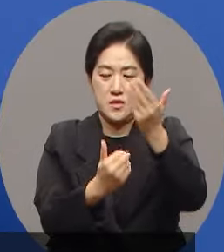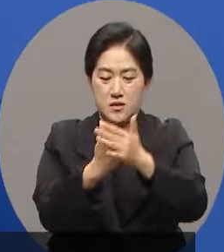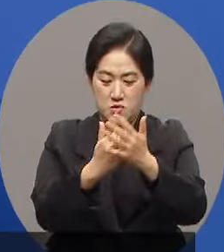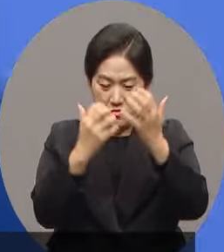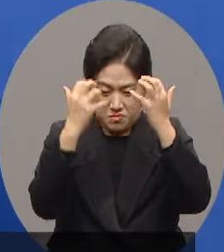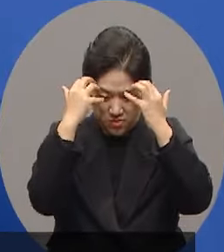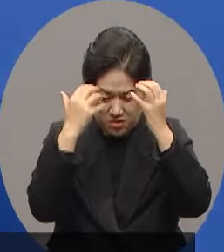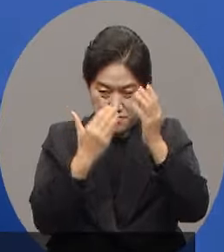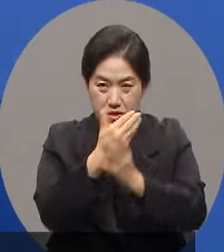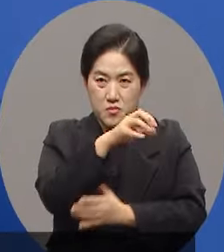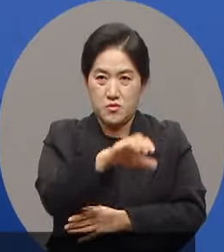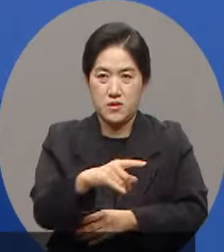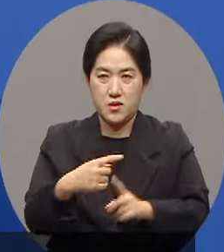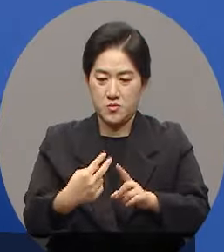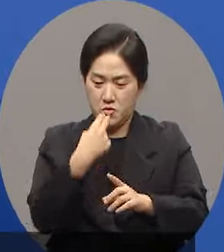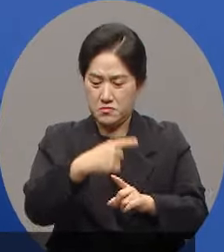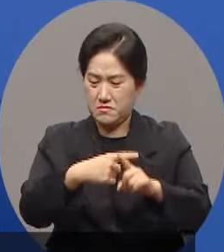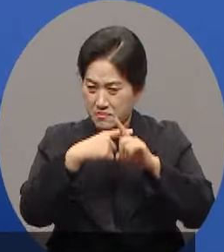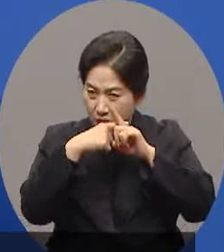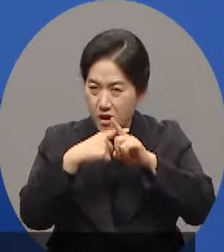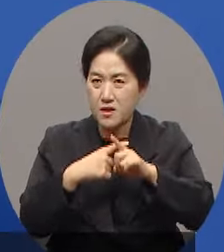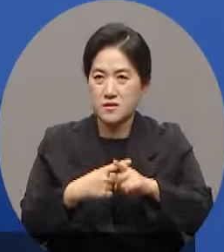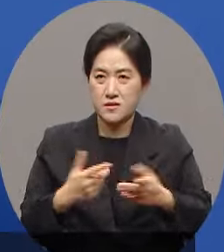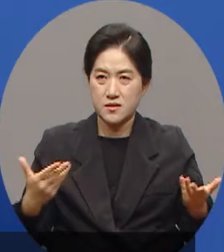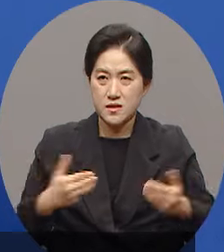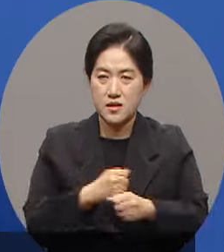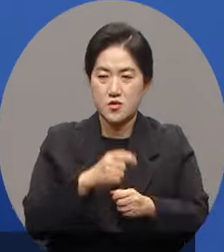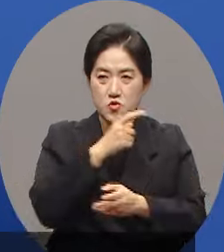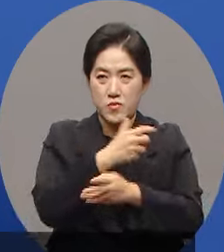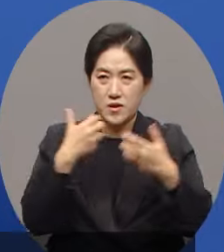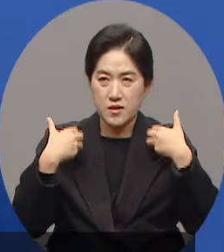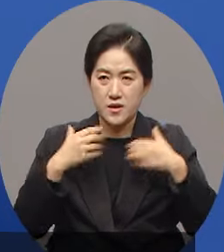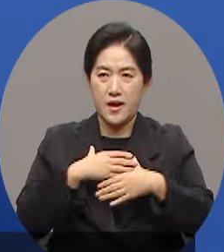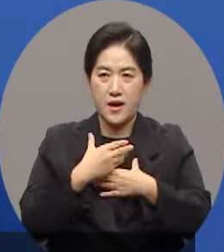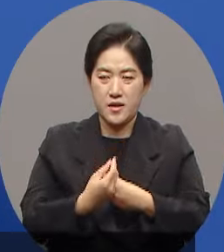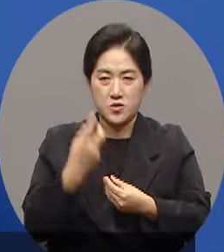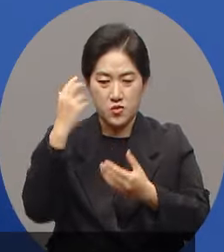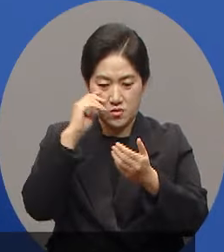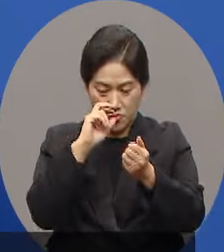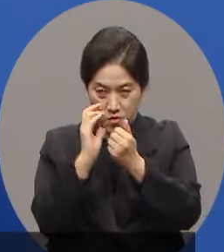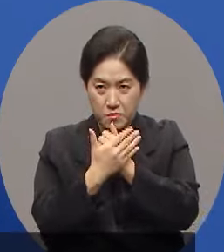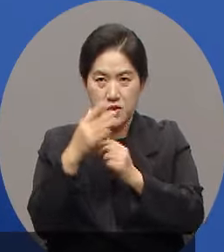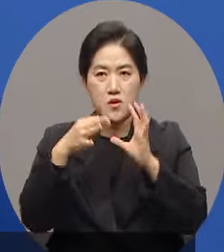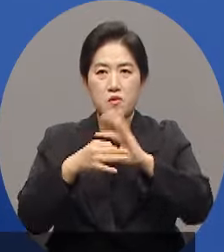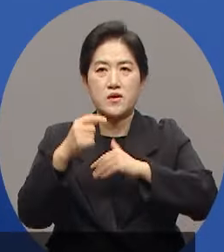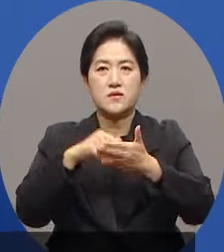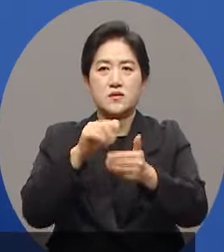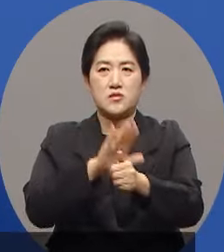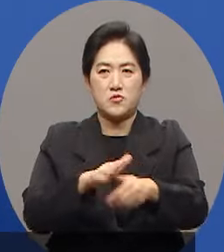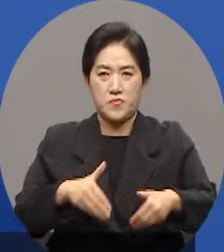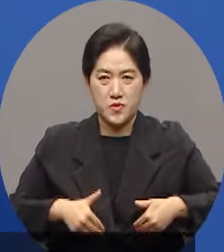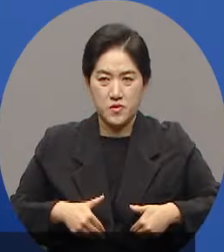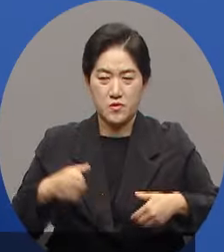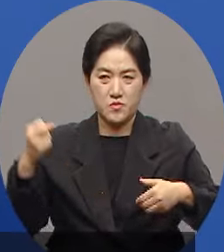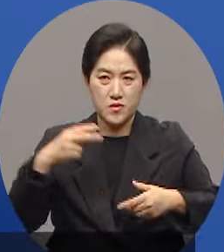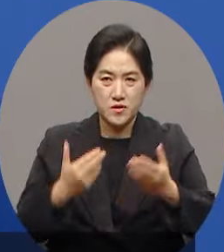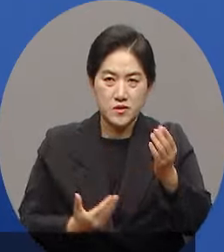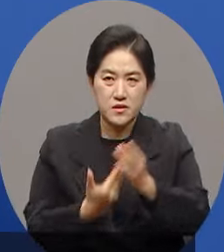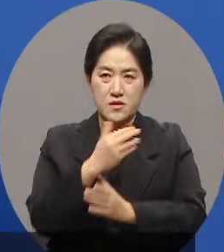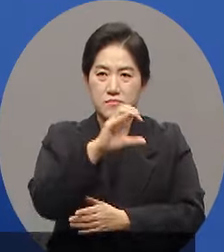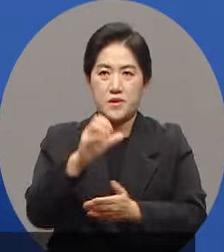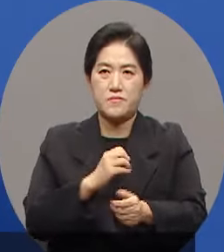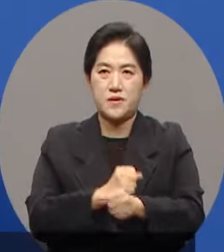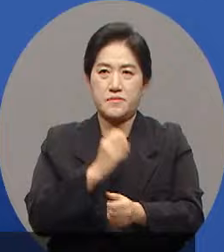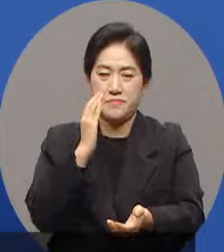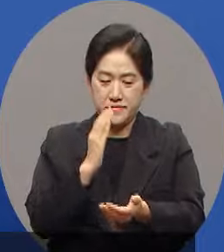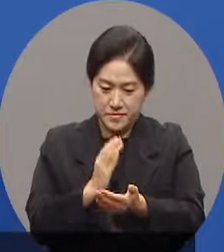현장에서 목숨 걸고 일하는 소방대원들의 안전 확보에도 관심과 지원이 필요합니다. 다시는 이러한 일이 반복돼서는